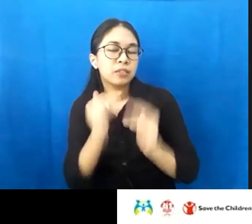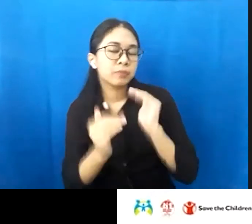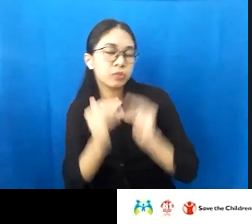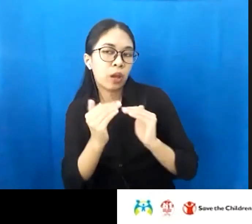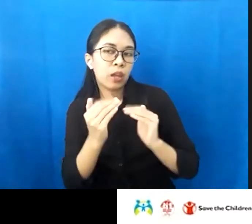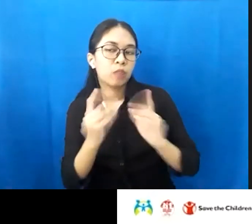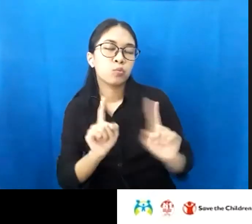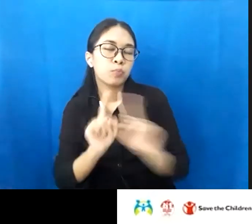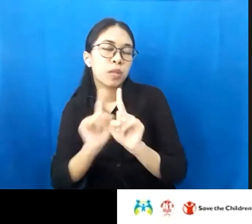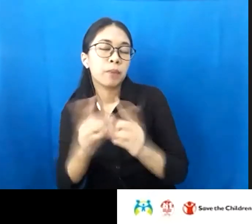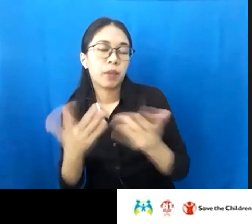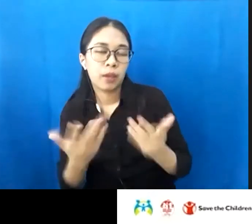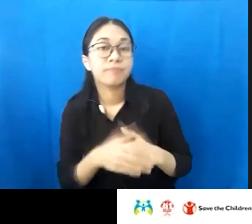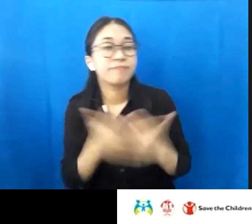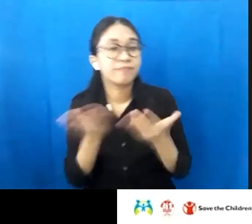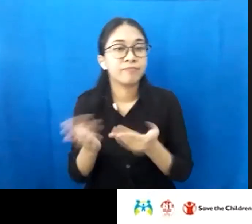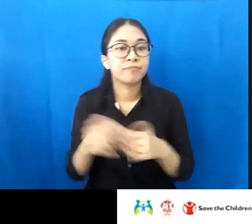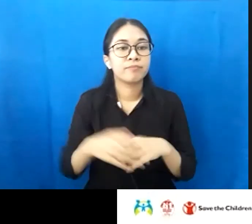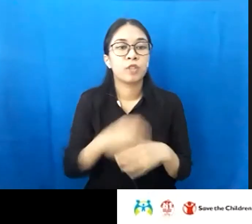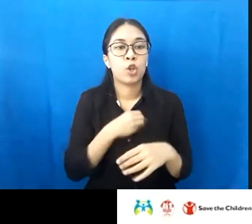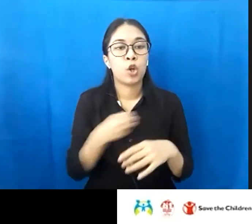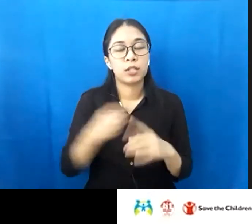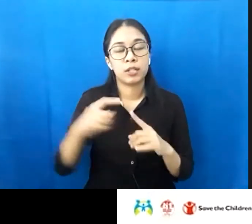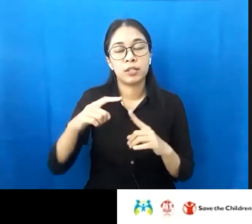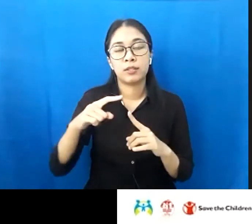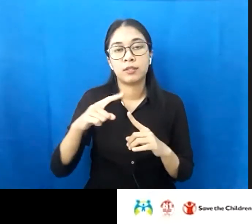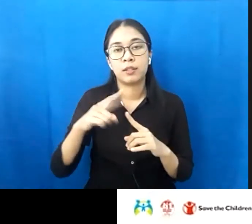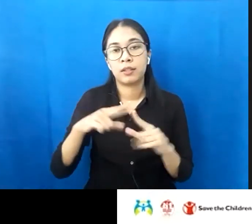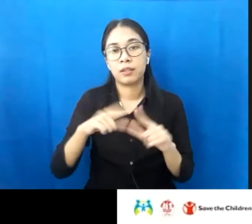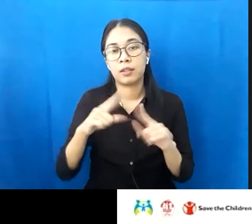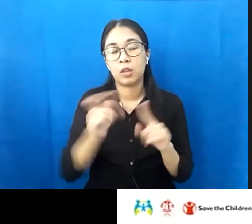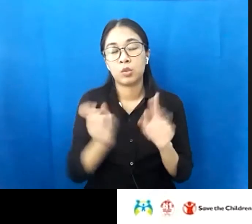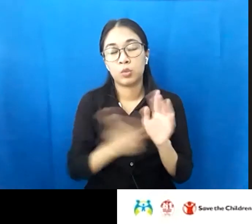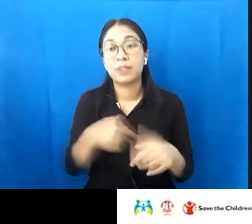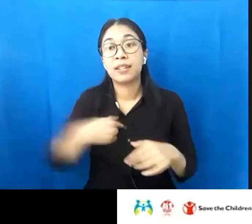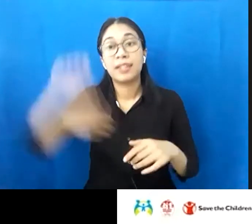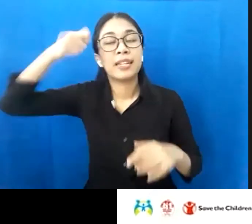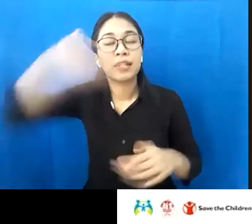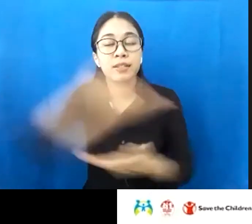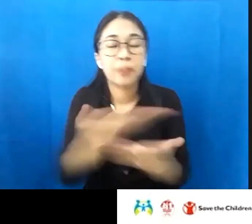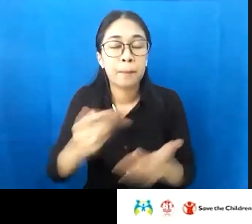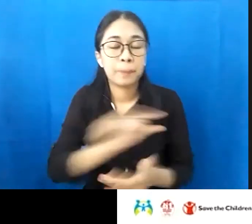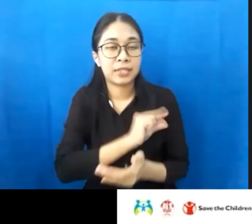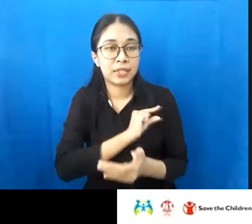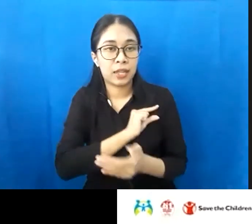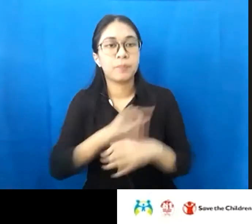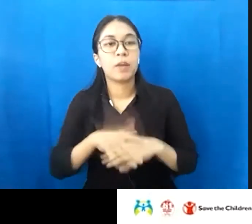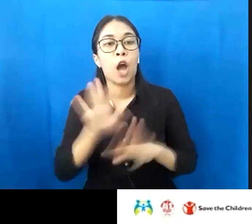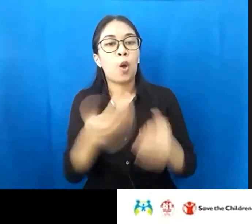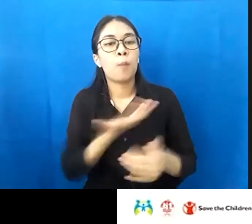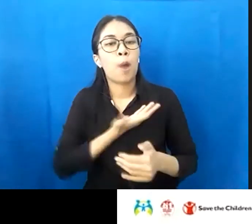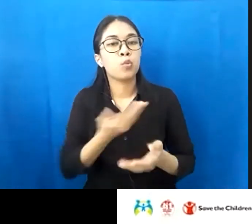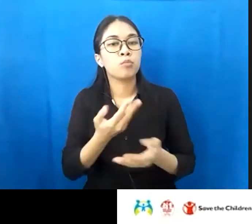Silakan Dr. Tatun, waktunya 15 menit. Oh ya, saya juga mengingatkan kepada para peserta, apabila ada pertanyaan